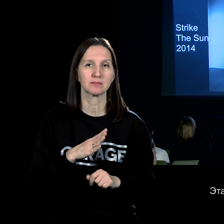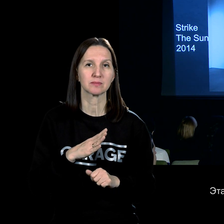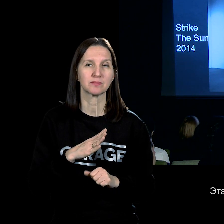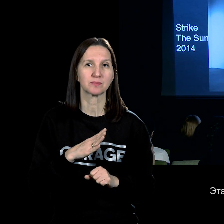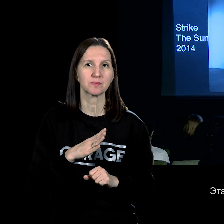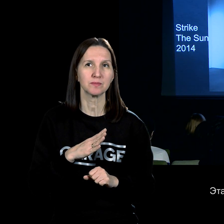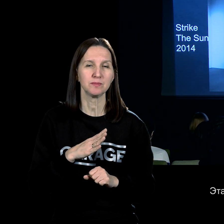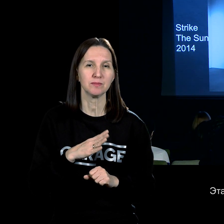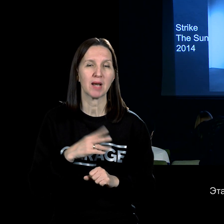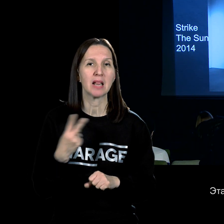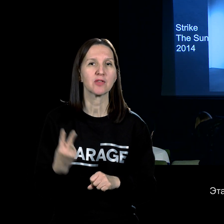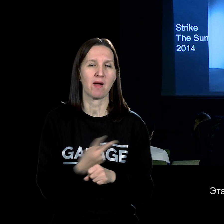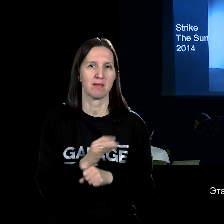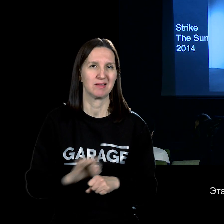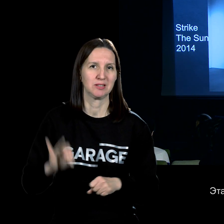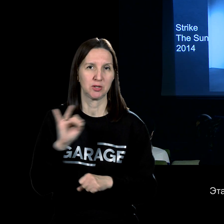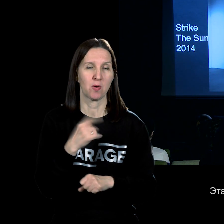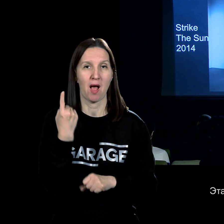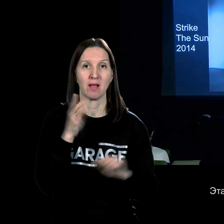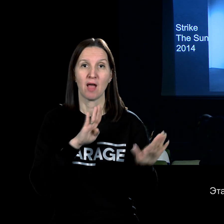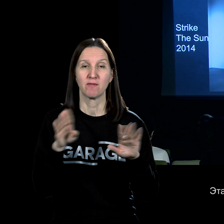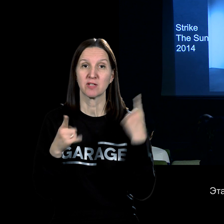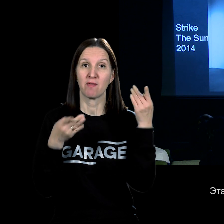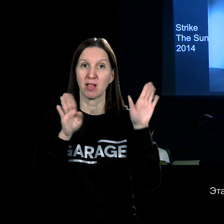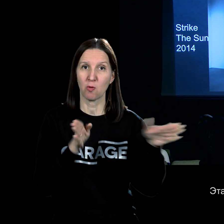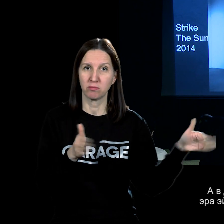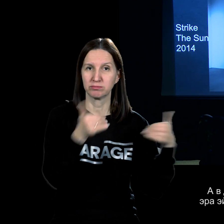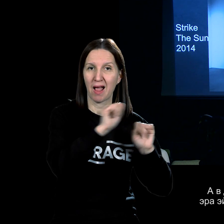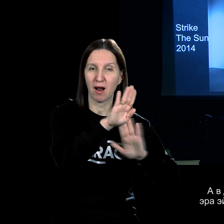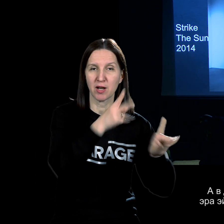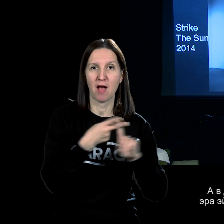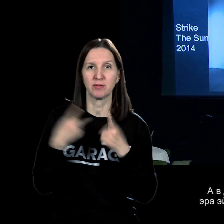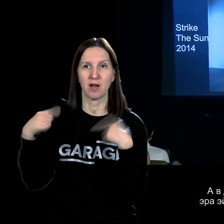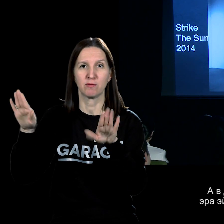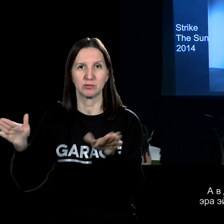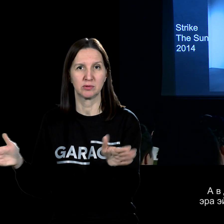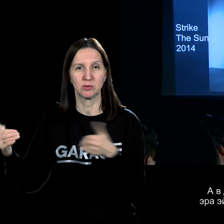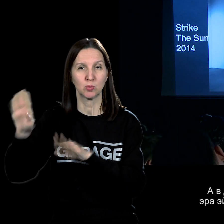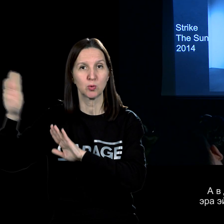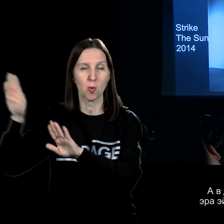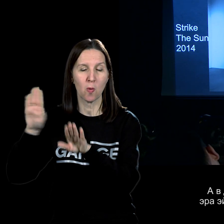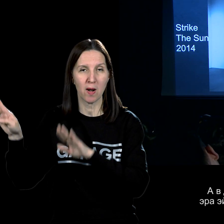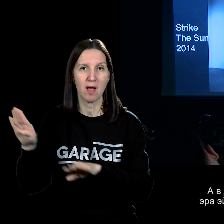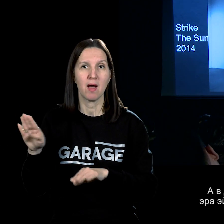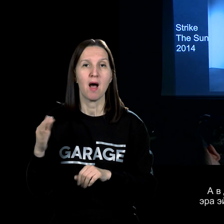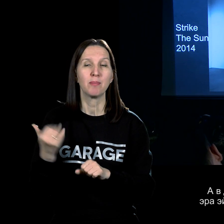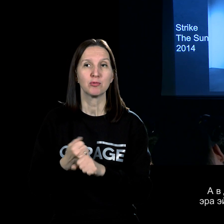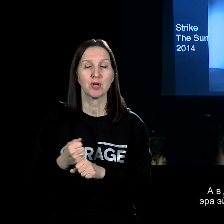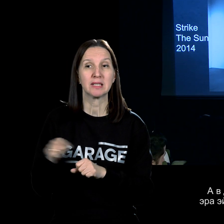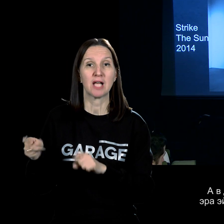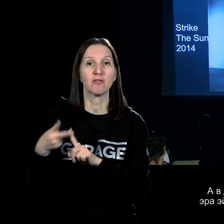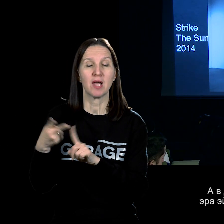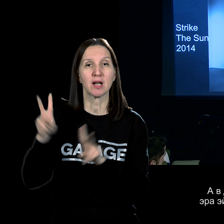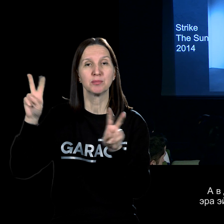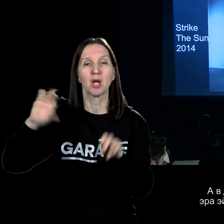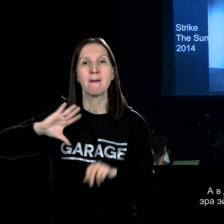Это была двойная история. Одна выставка в одной галерее, в одном галерее, другая в другой. А в другой галерее было то, что начинается постистория, да, вот эта